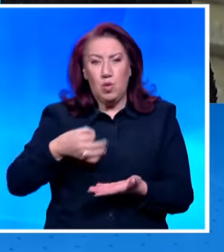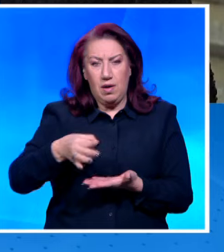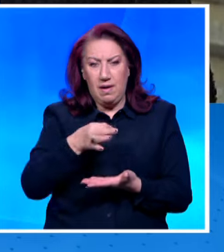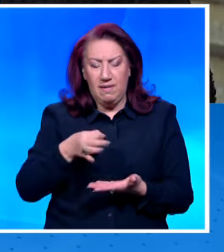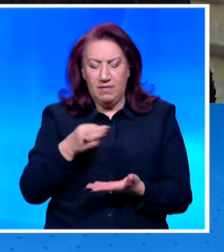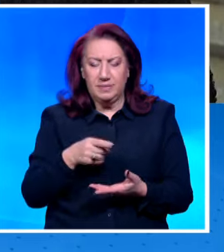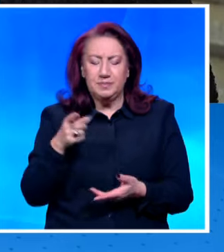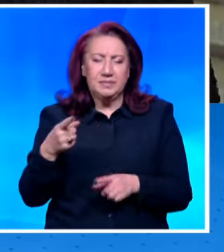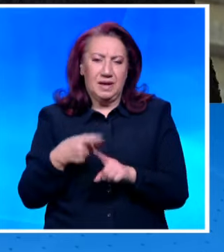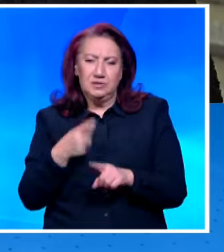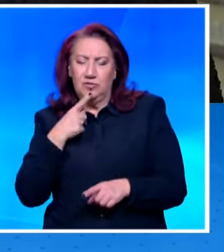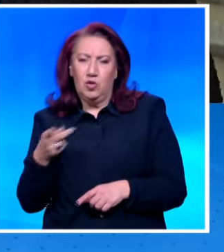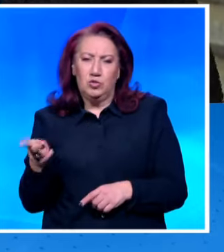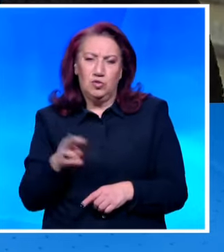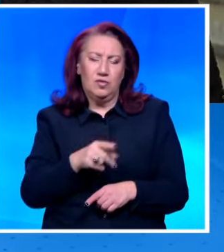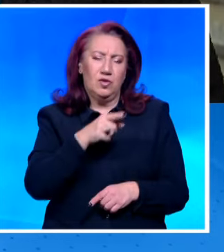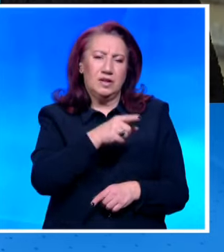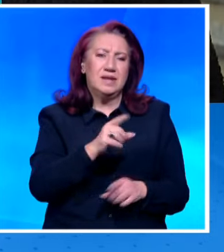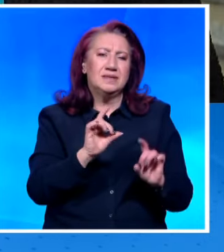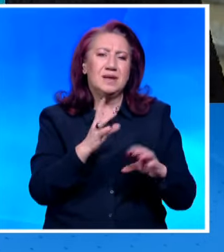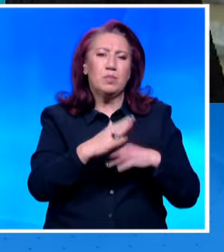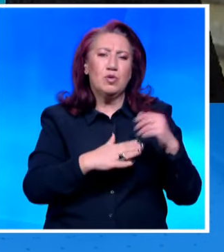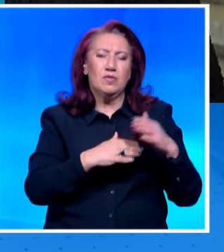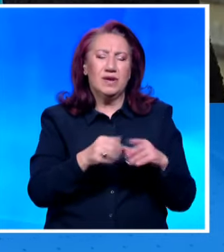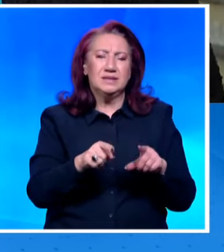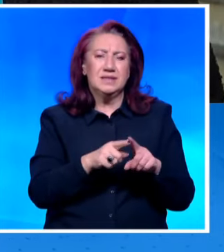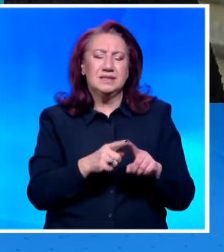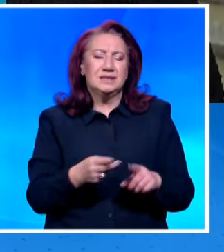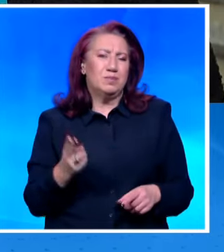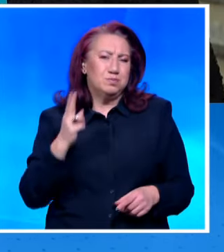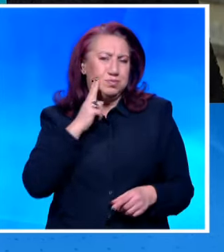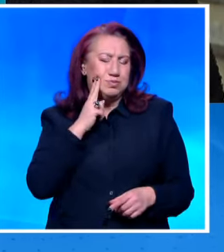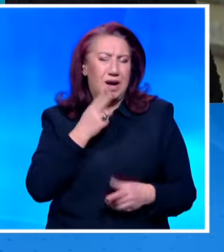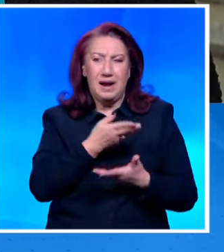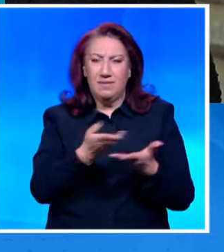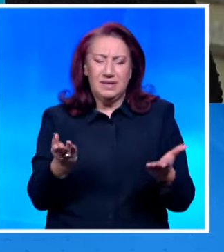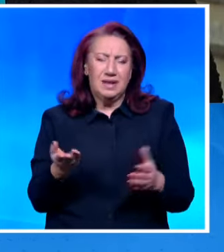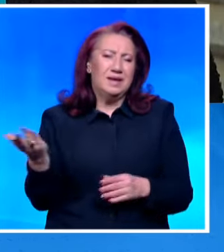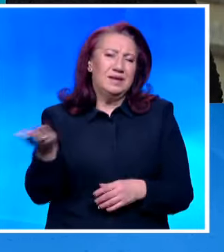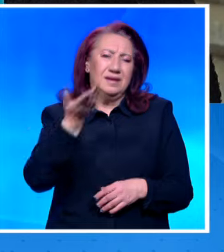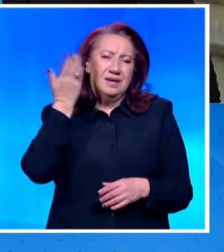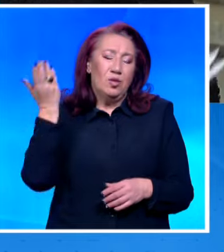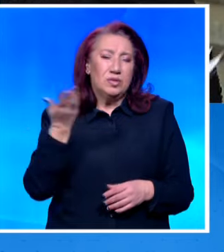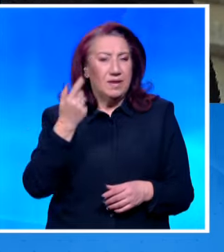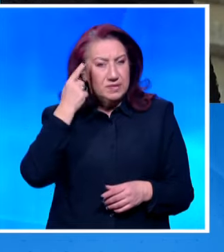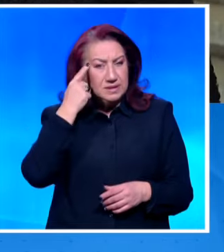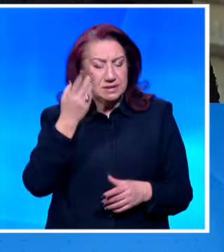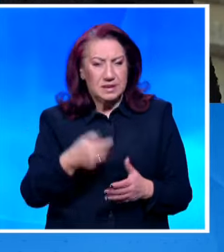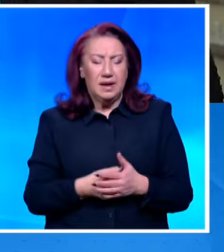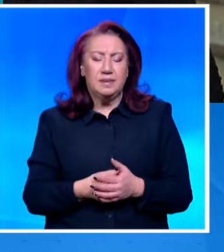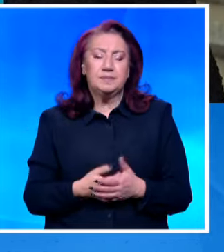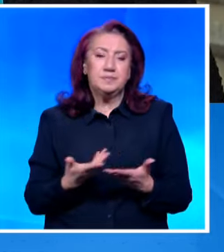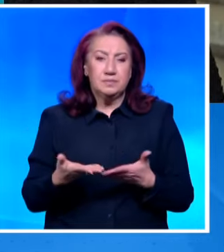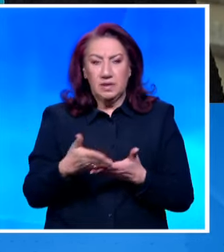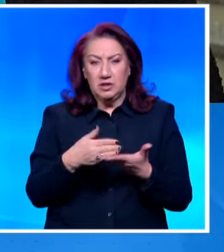по-древна от политическата за финал и опозицията се намеси в обидите и репликите а част от